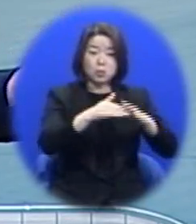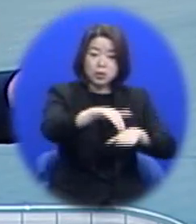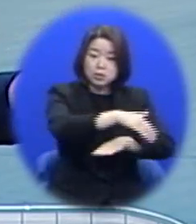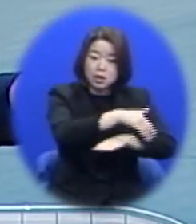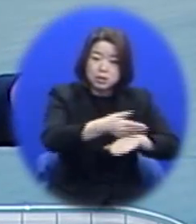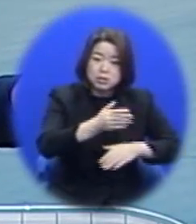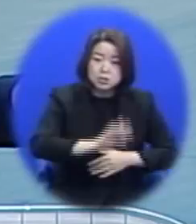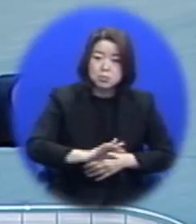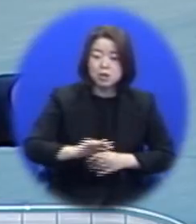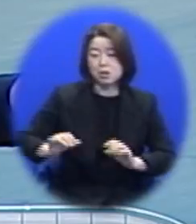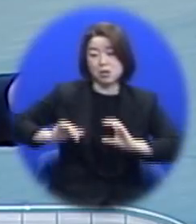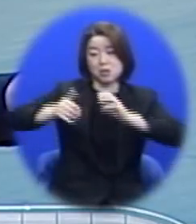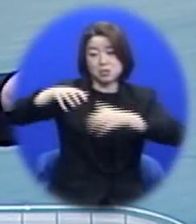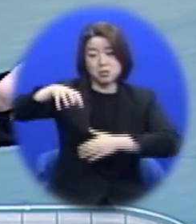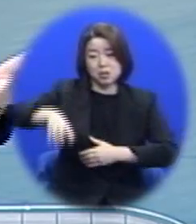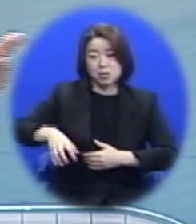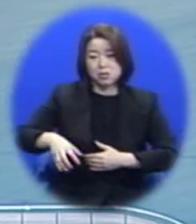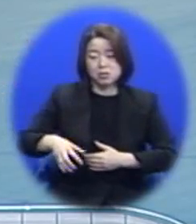똑같이 살아요.